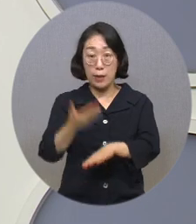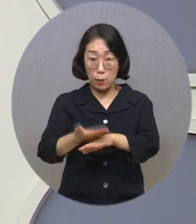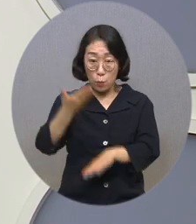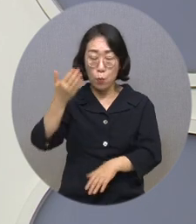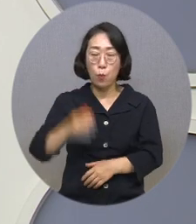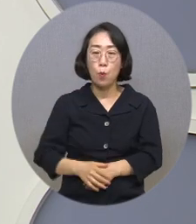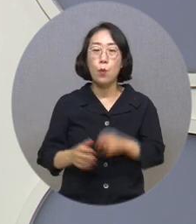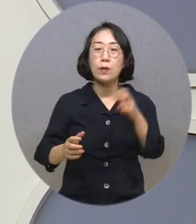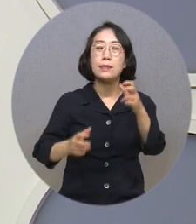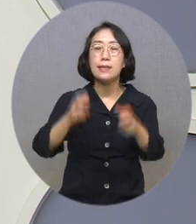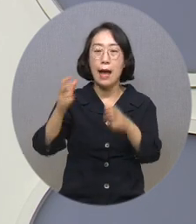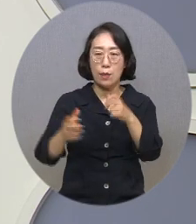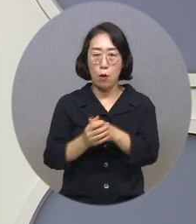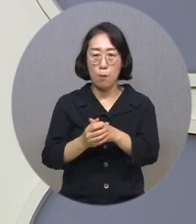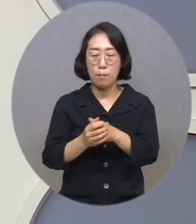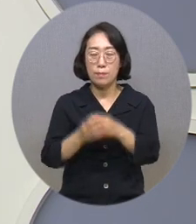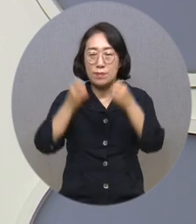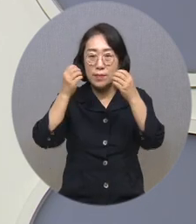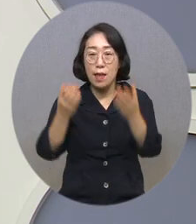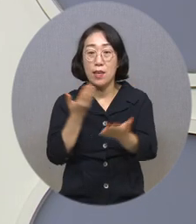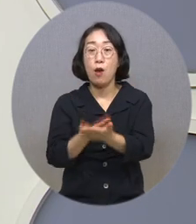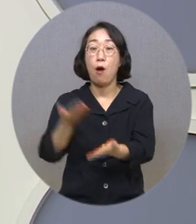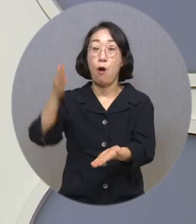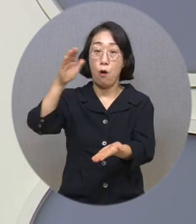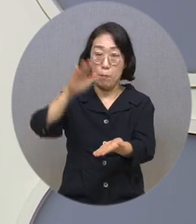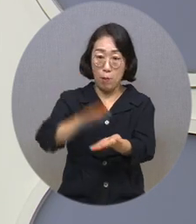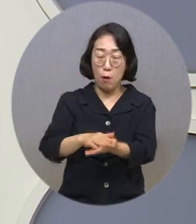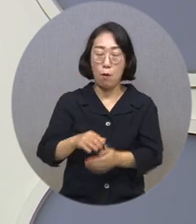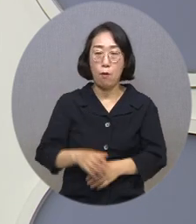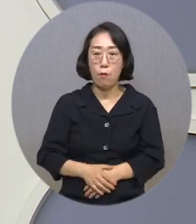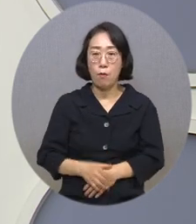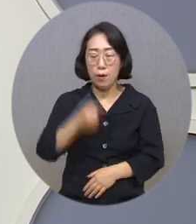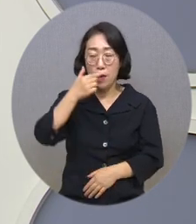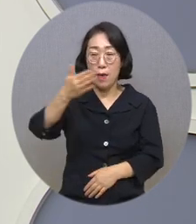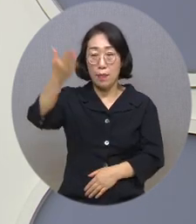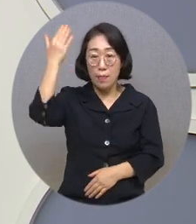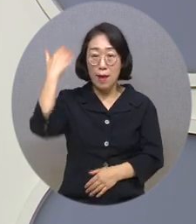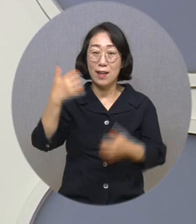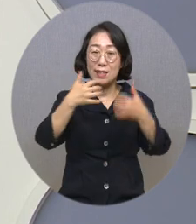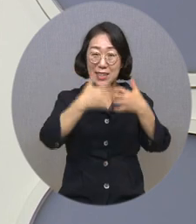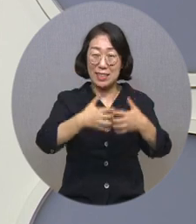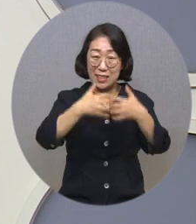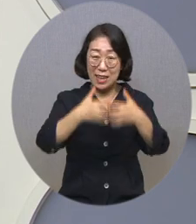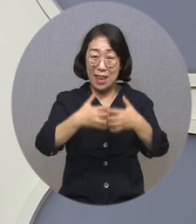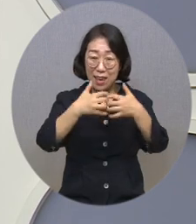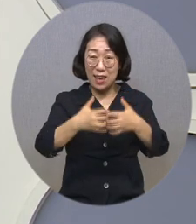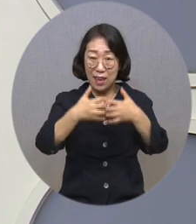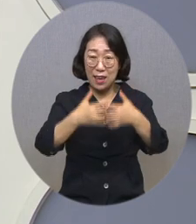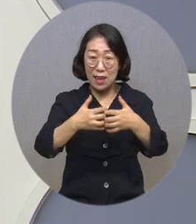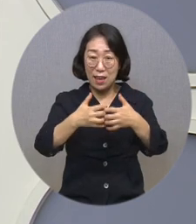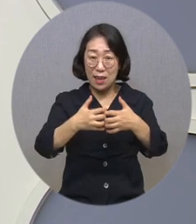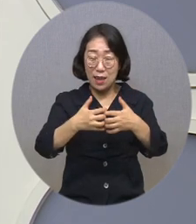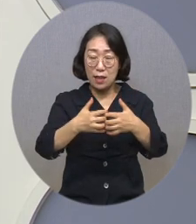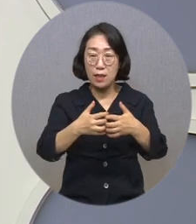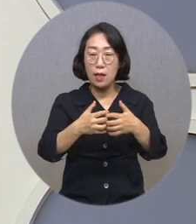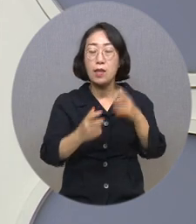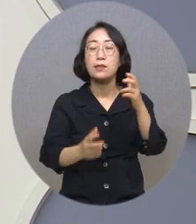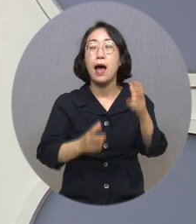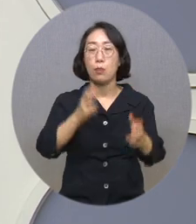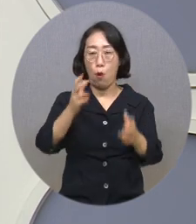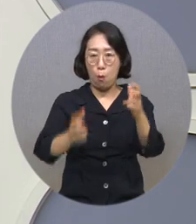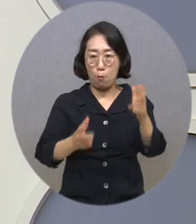이걸 오해하면 안 되는데 예를 들면 옛날에 뭐 기계산업 증기기관이라는 그 산업이거든요,